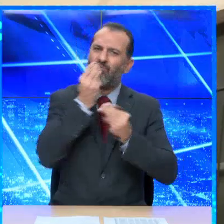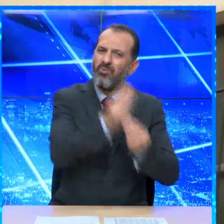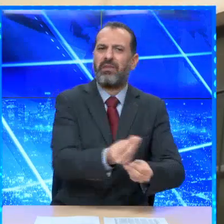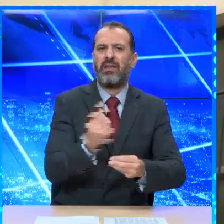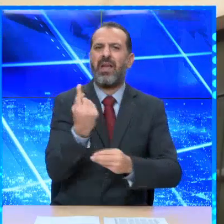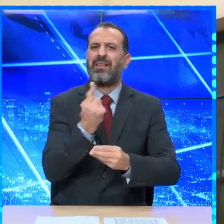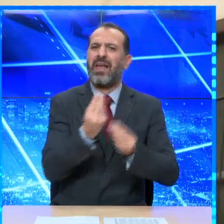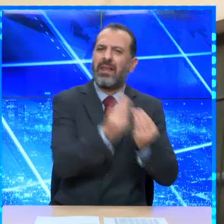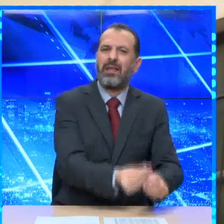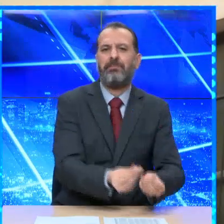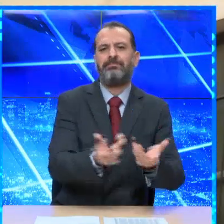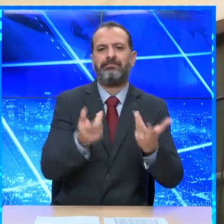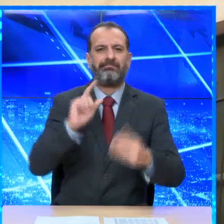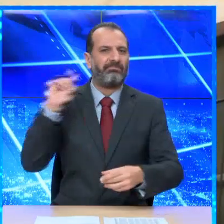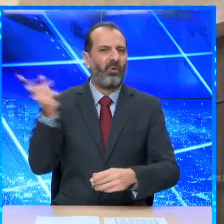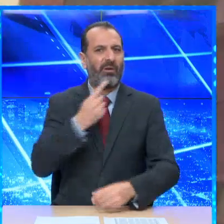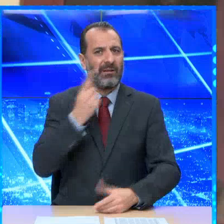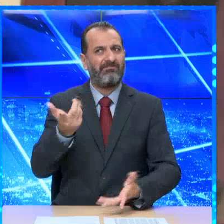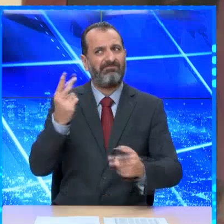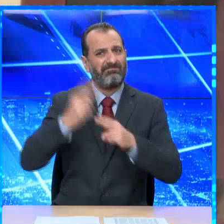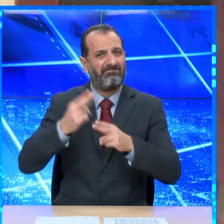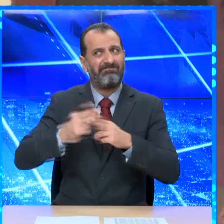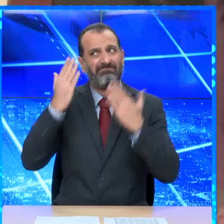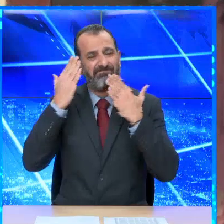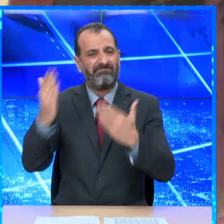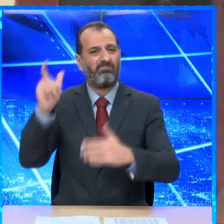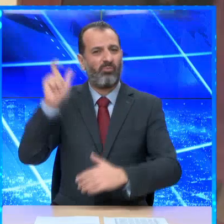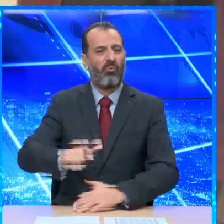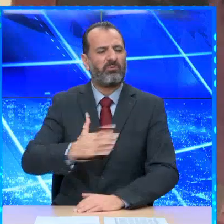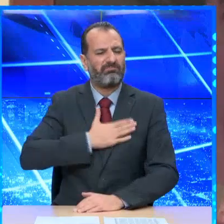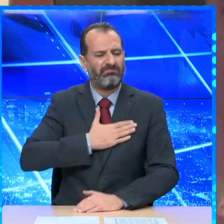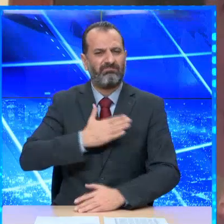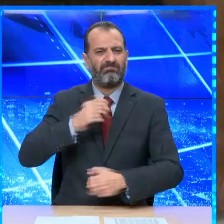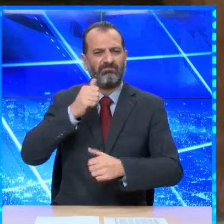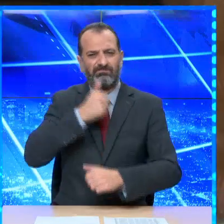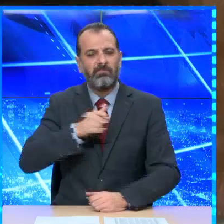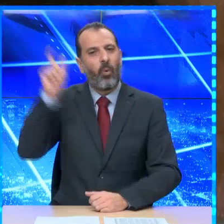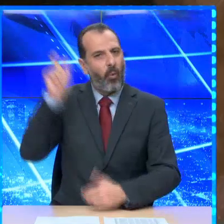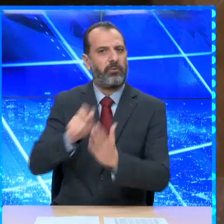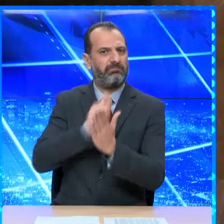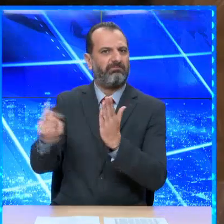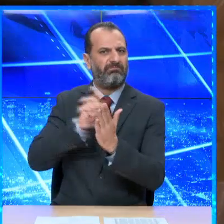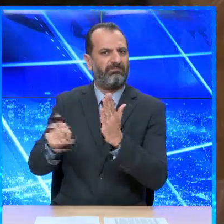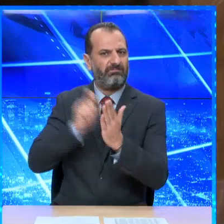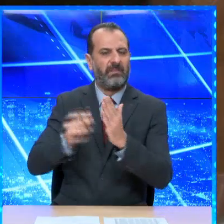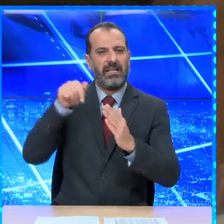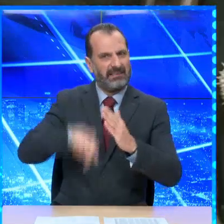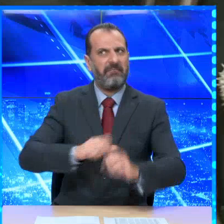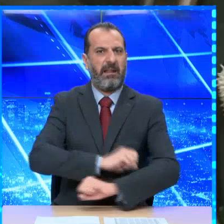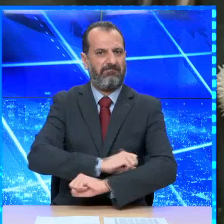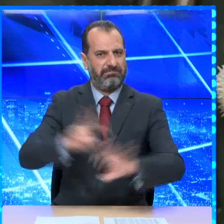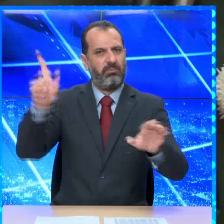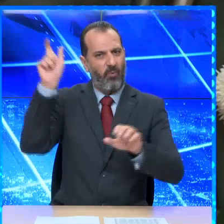κεράκι. Και όλοι έχουν να λένε για το μεγαλείο της ψυχής του. Η αλήθεια είναι ότι η επιστολή που άφησε πίσω του και το είδαμε σήμερα τα